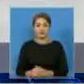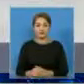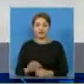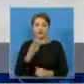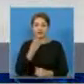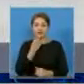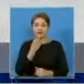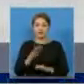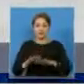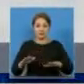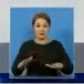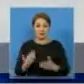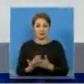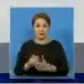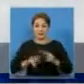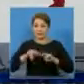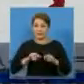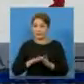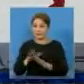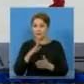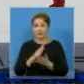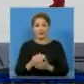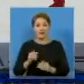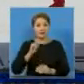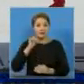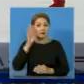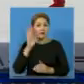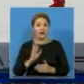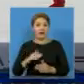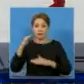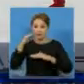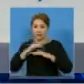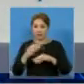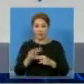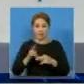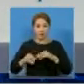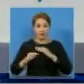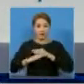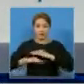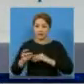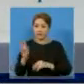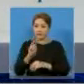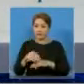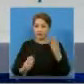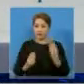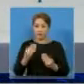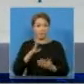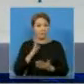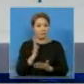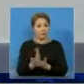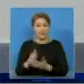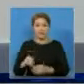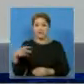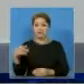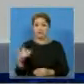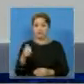Сықылықтап күлген мына балалардың көңілі тоқ. Таңның атысы, күннің батысы осалаңға келіп асыр салып ойнауға бар. Бұл